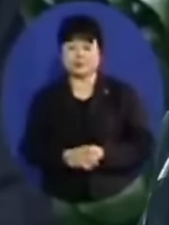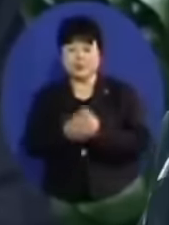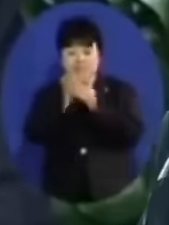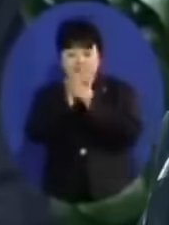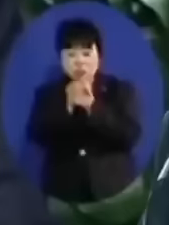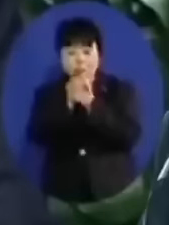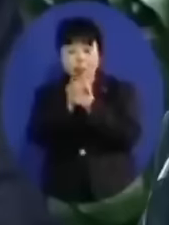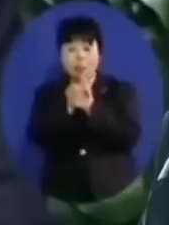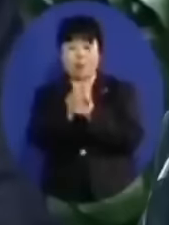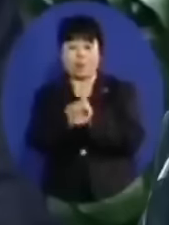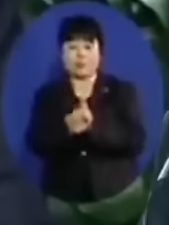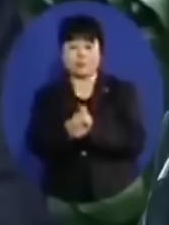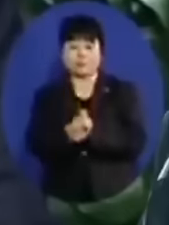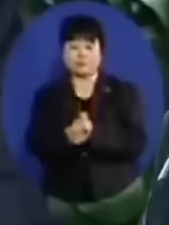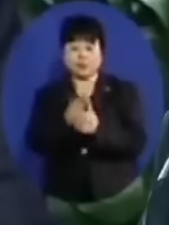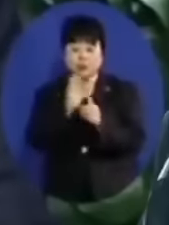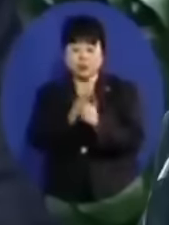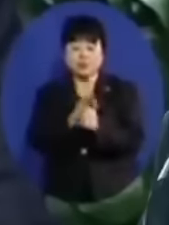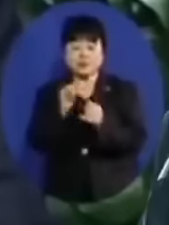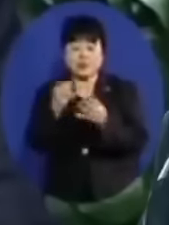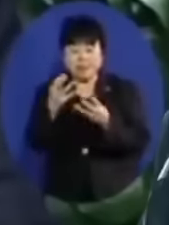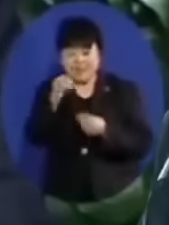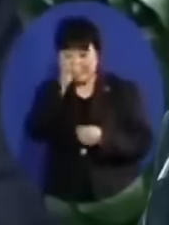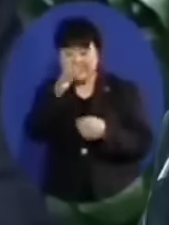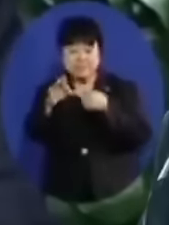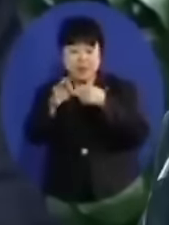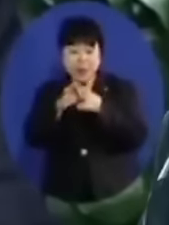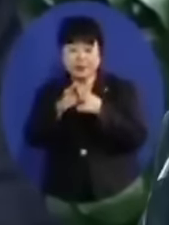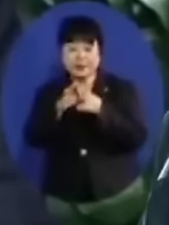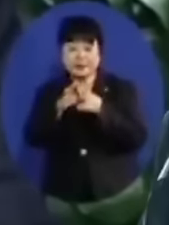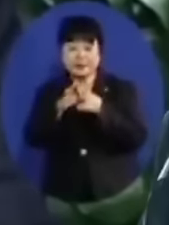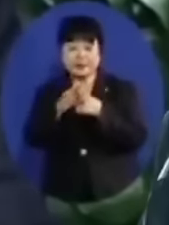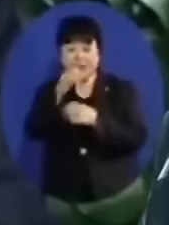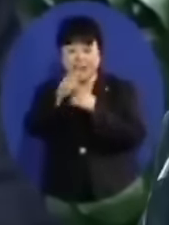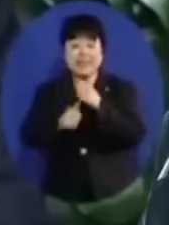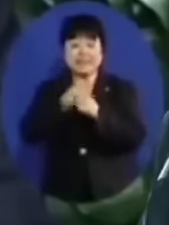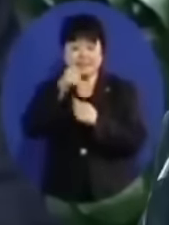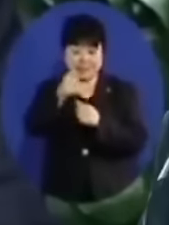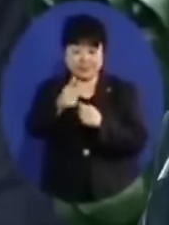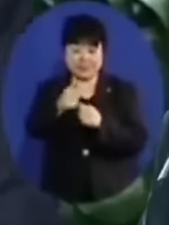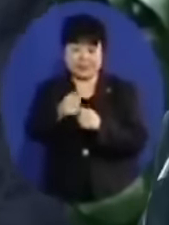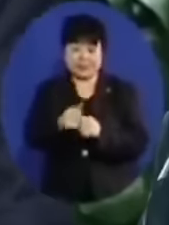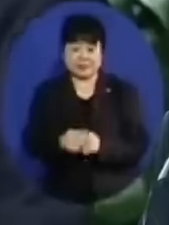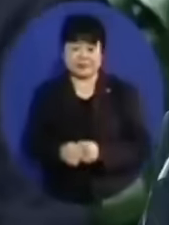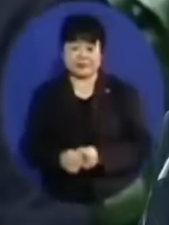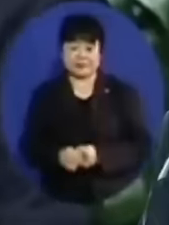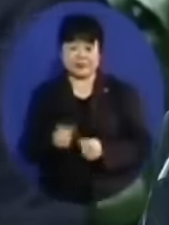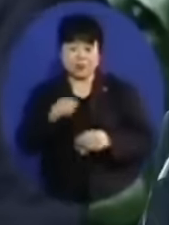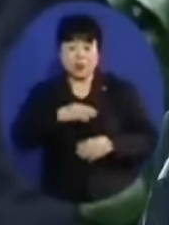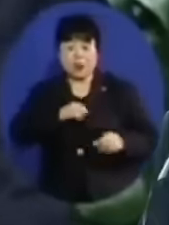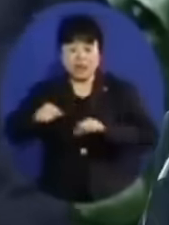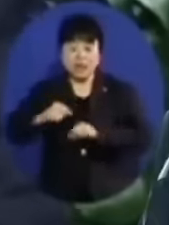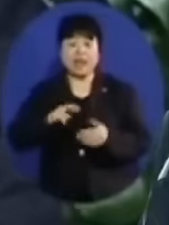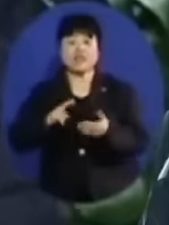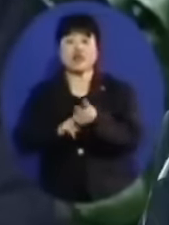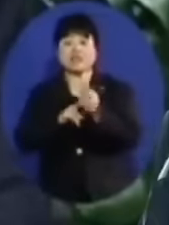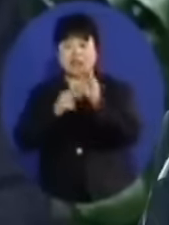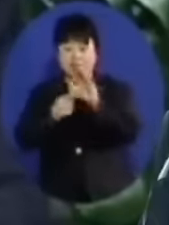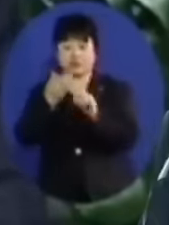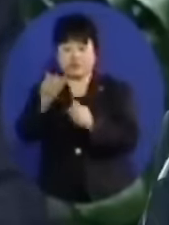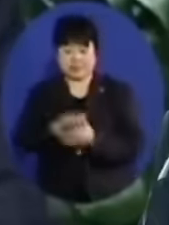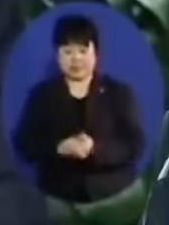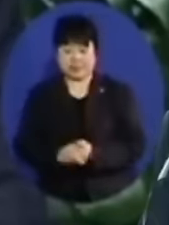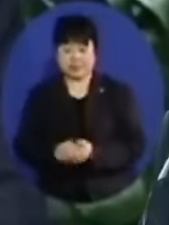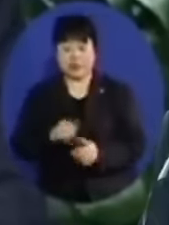기도를 해주는 사람이 많으면 하나님의 굉장한 도움을 받습니다.